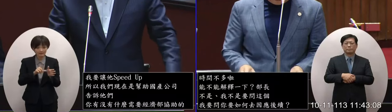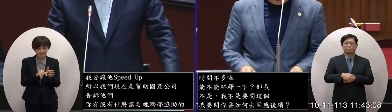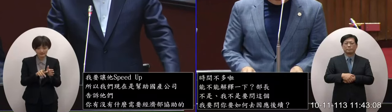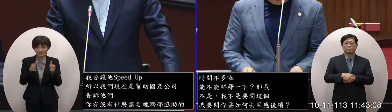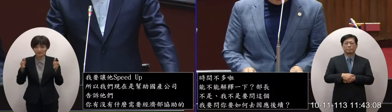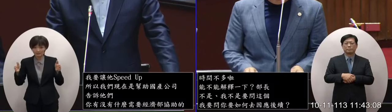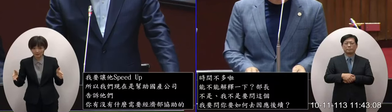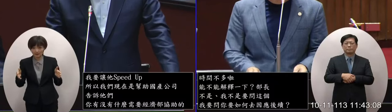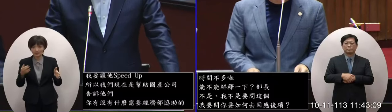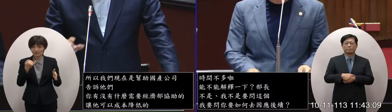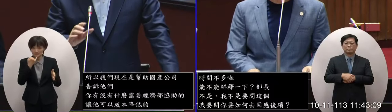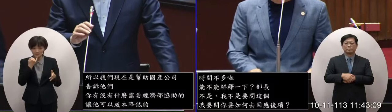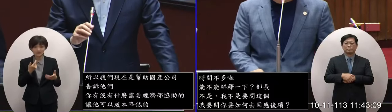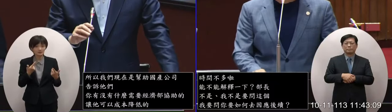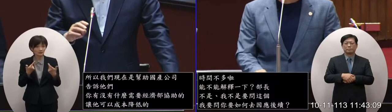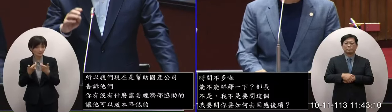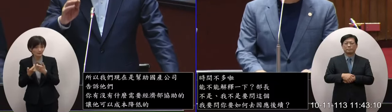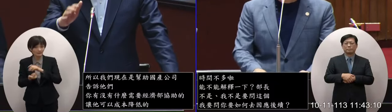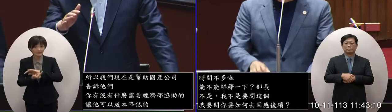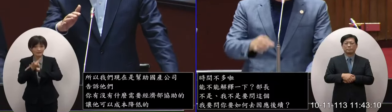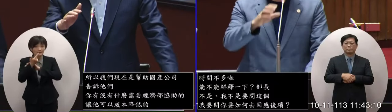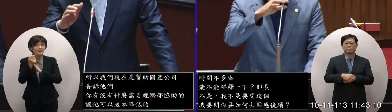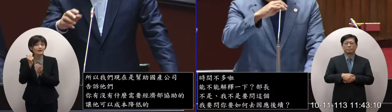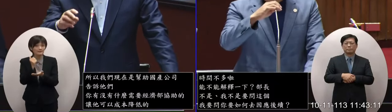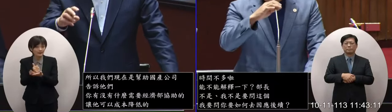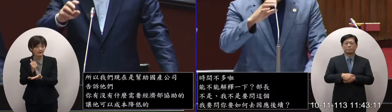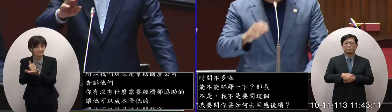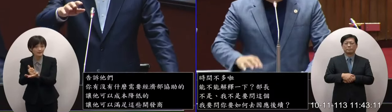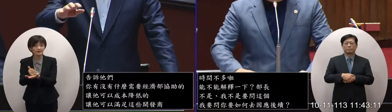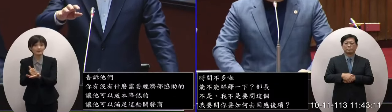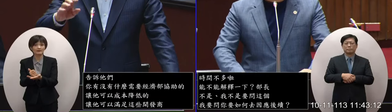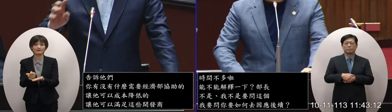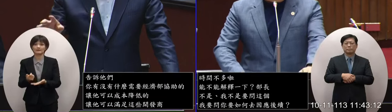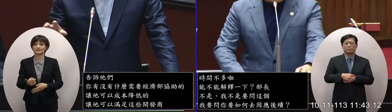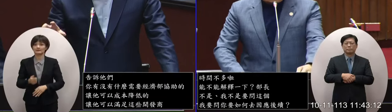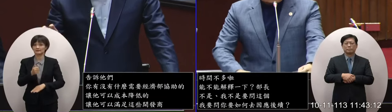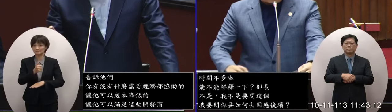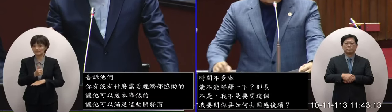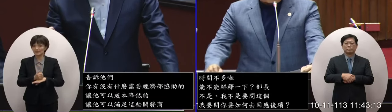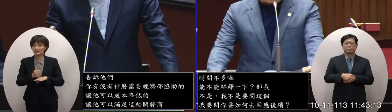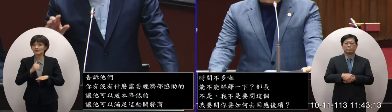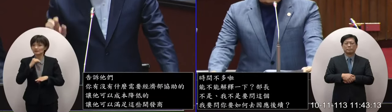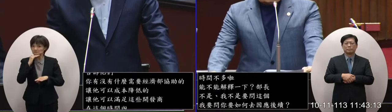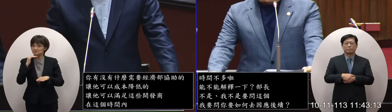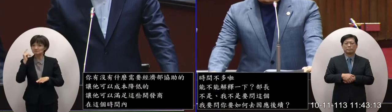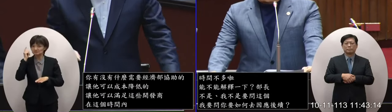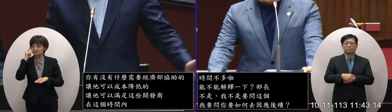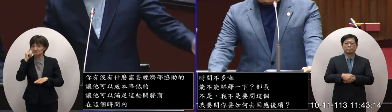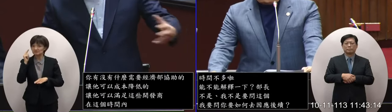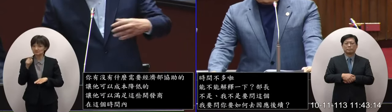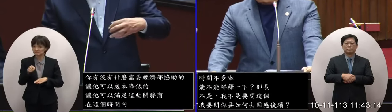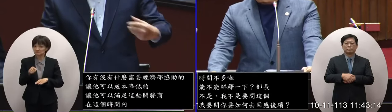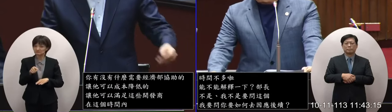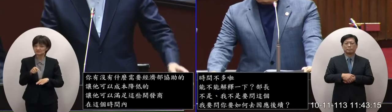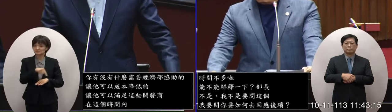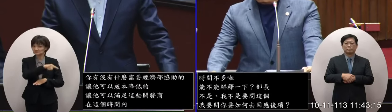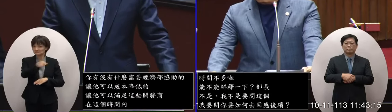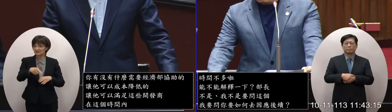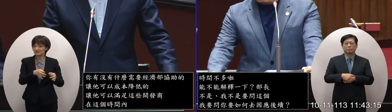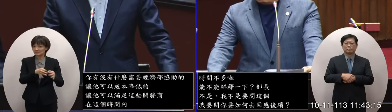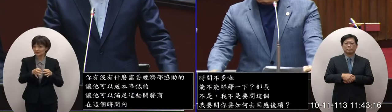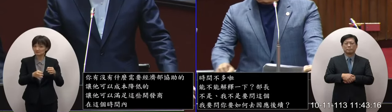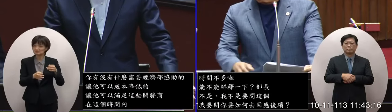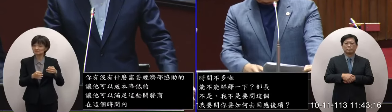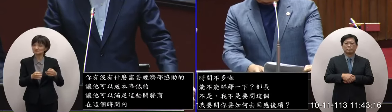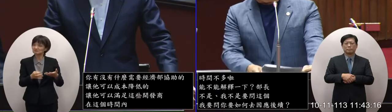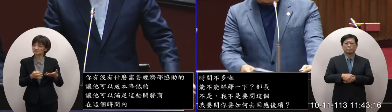够这个挂网。所以我想这个刚开始啊，这个1/3的这些厂商他们担心说啊，这个国产